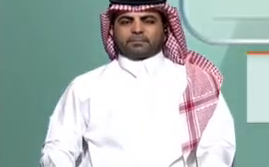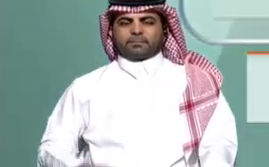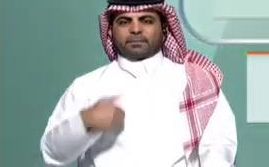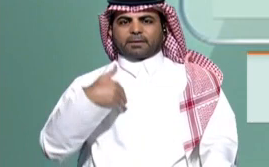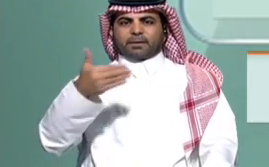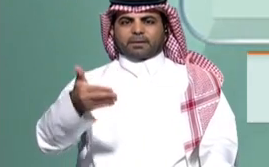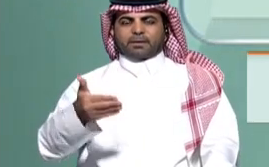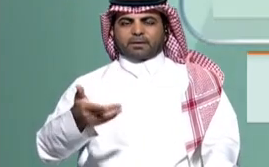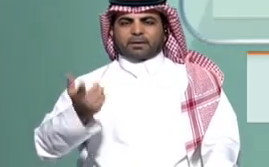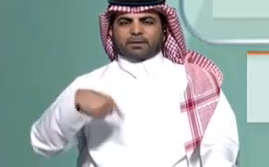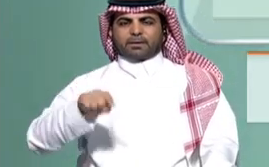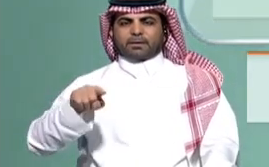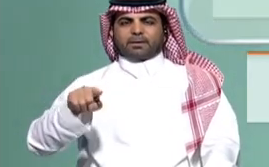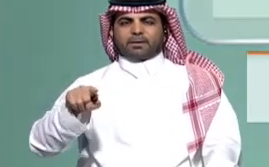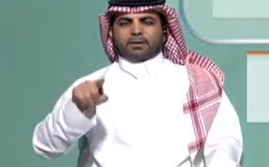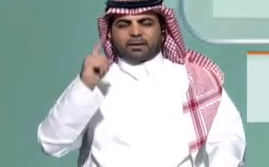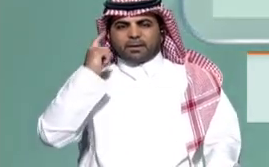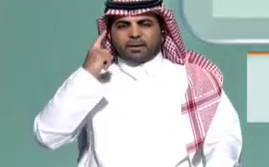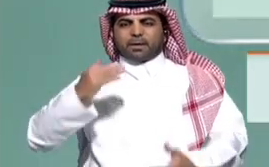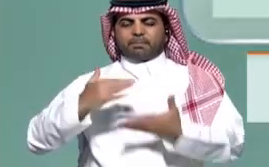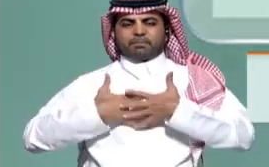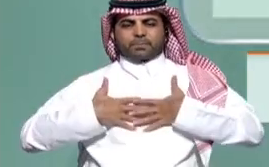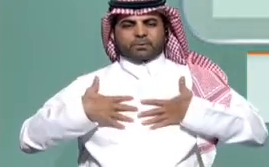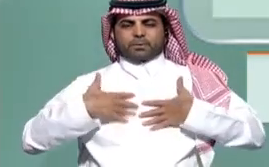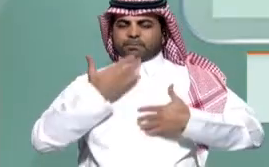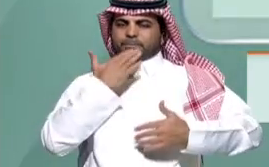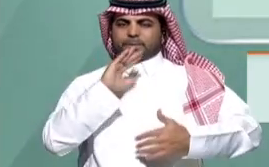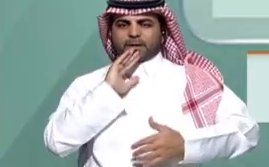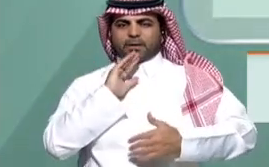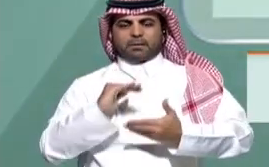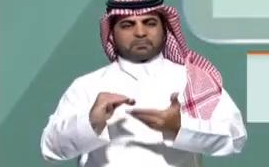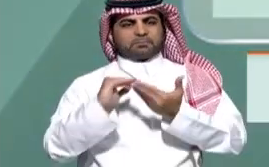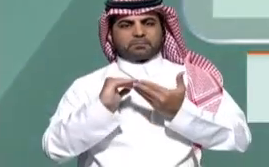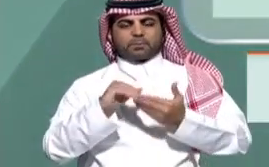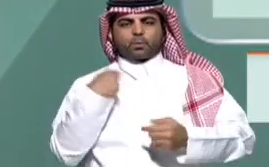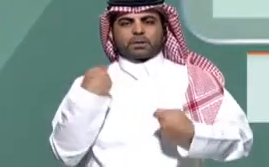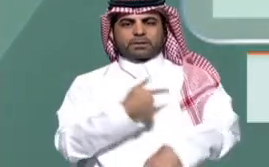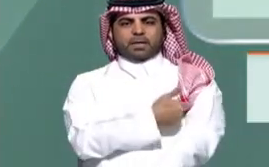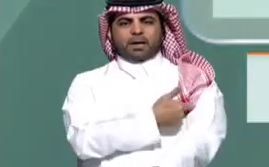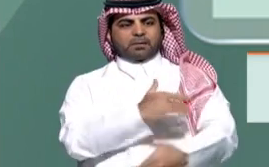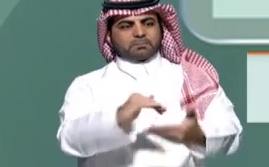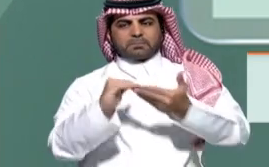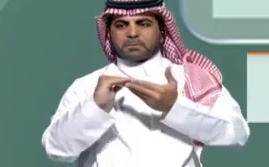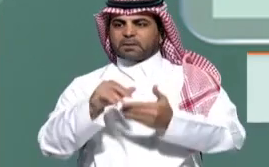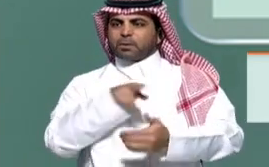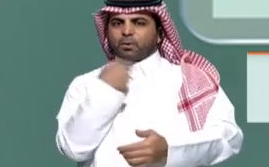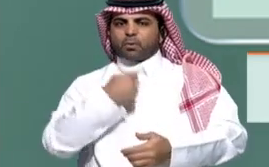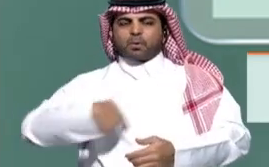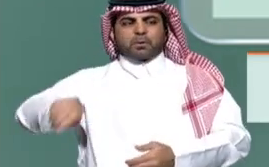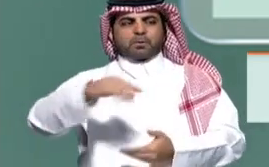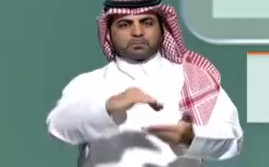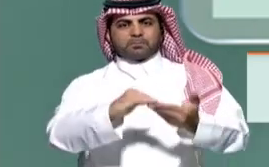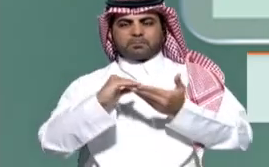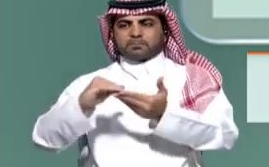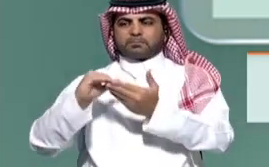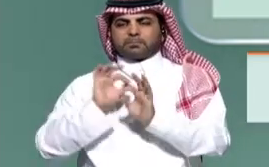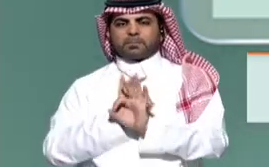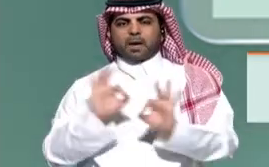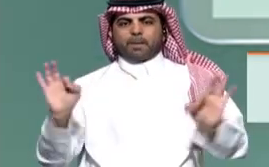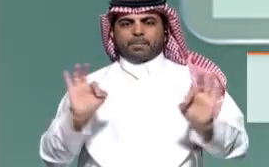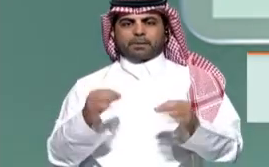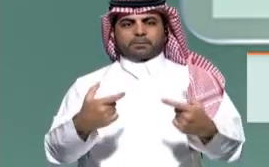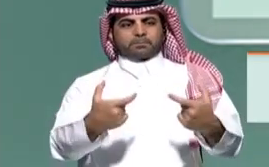تعجز الكلمات عن وصف الرفاهية اللي قاعدين نعيشها. ما قصروا معنا وزارة الصحة وجميع الجهات. الفندق جدا على